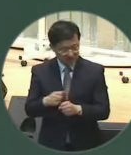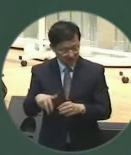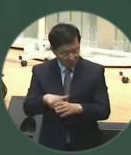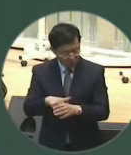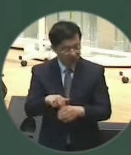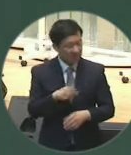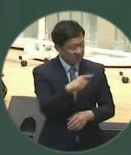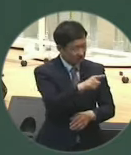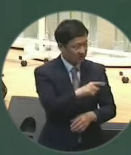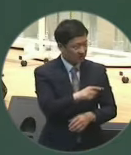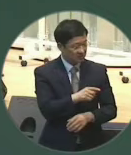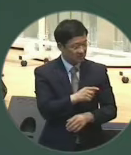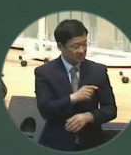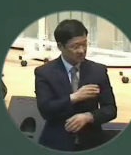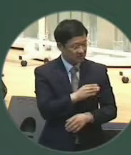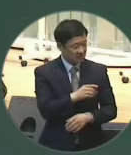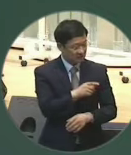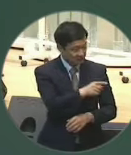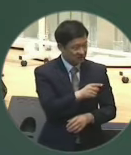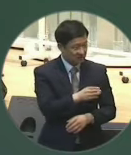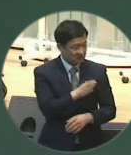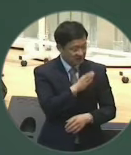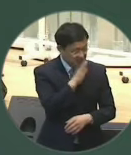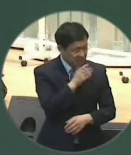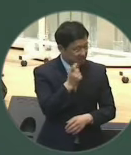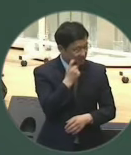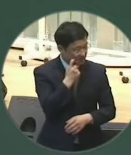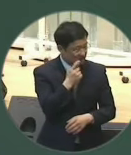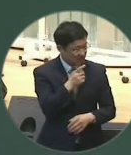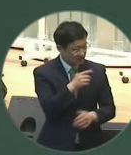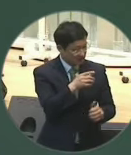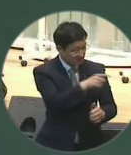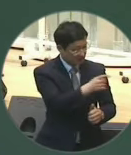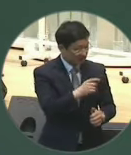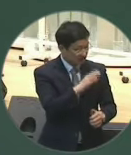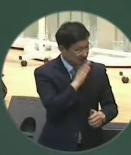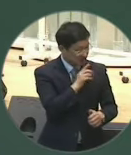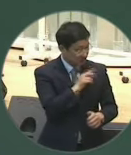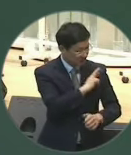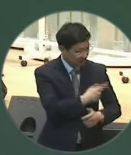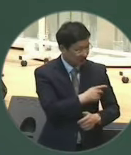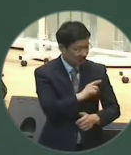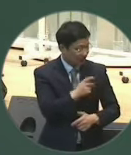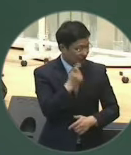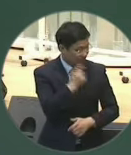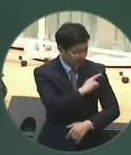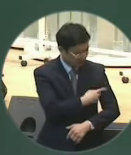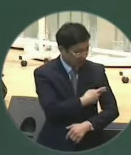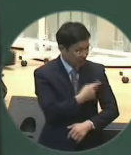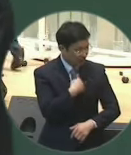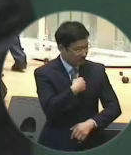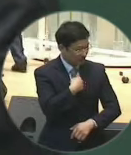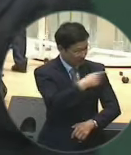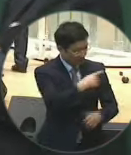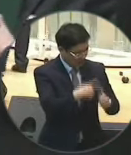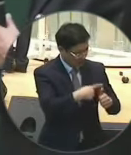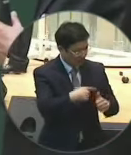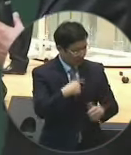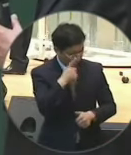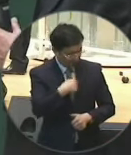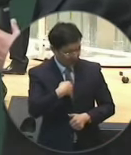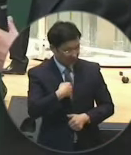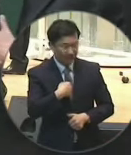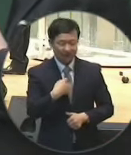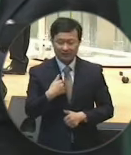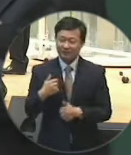틀리구나. 그 말을 가르치는구나. 그래 이야기하겠죠. So the people in other denominations would take this message and say this way. Oh, okay. So